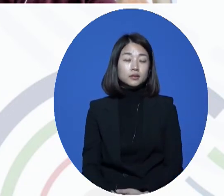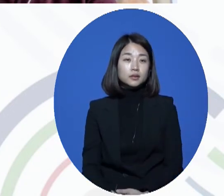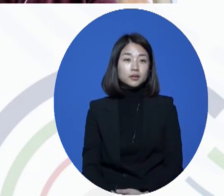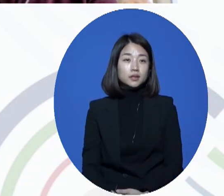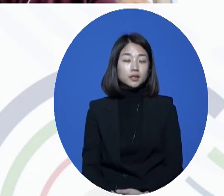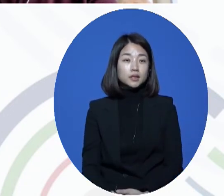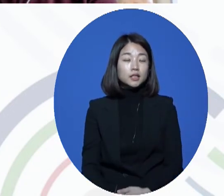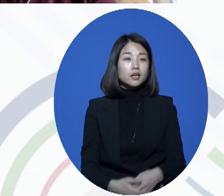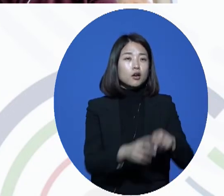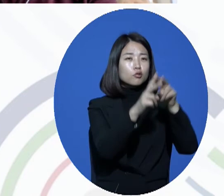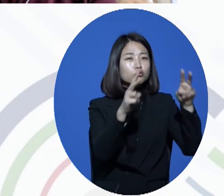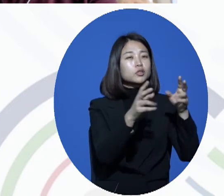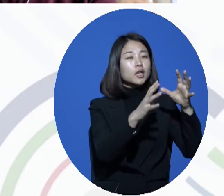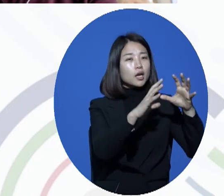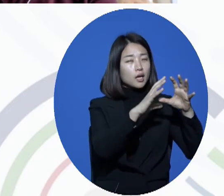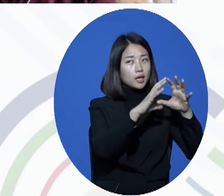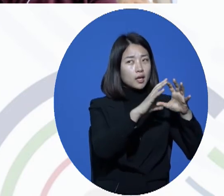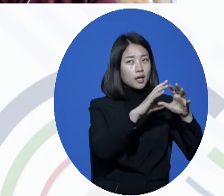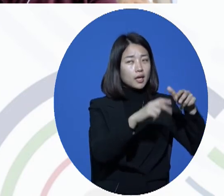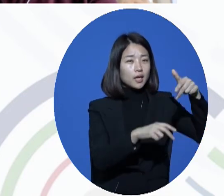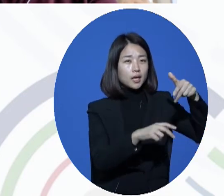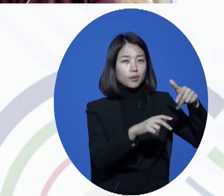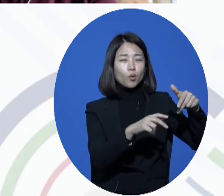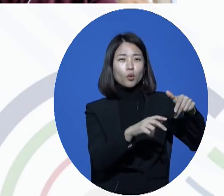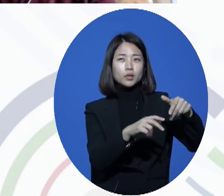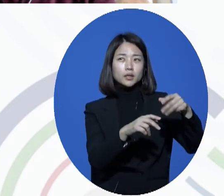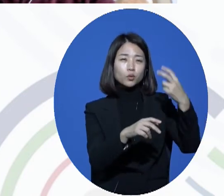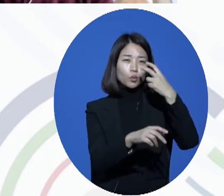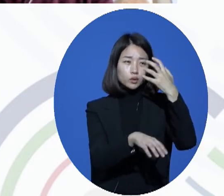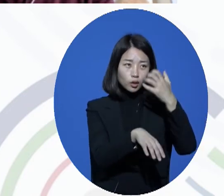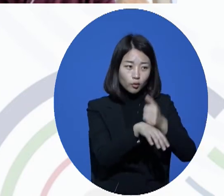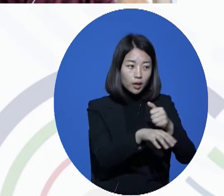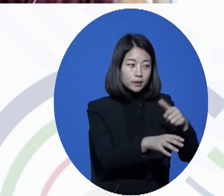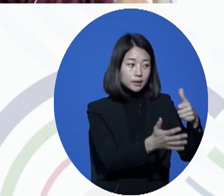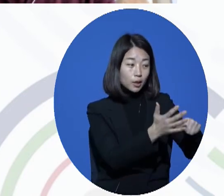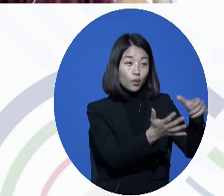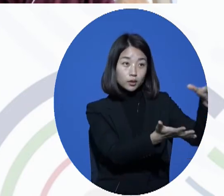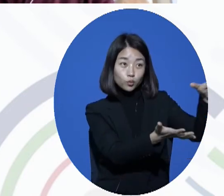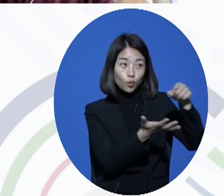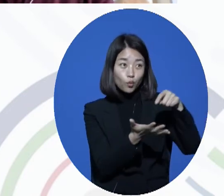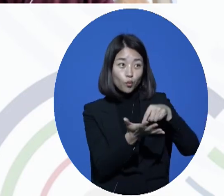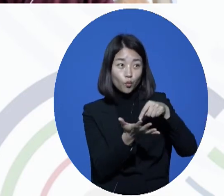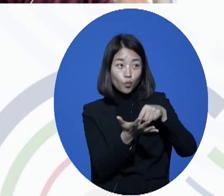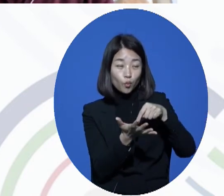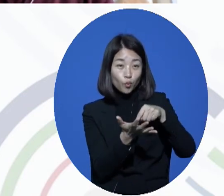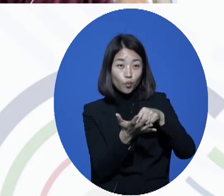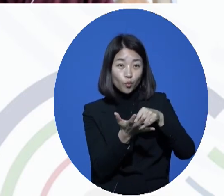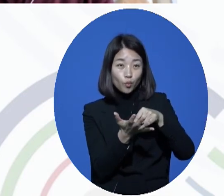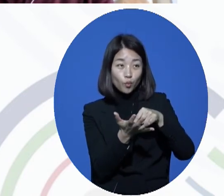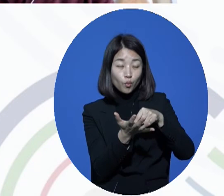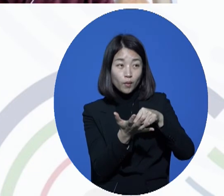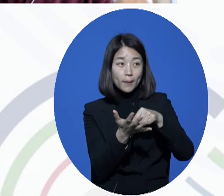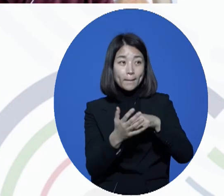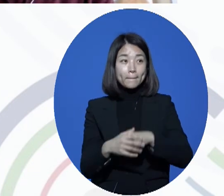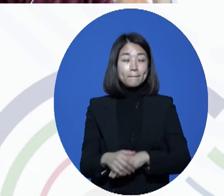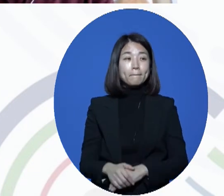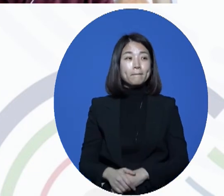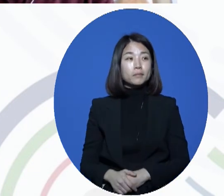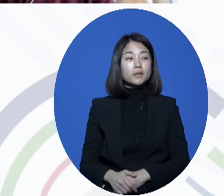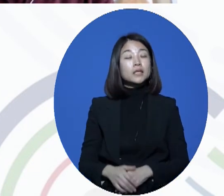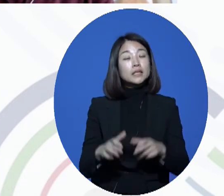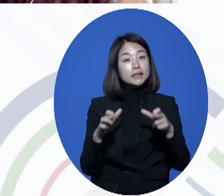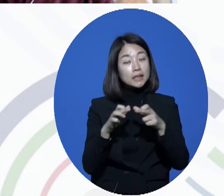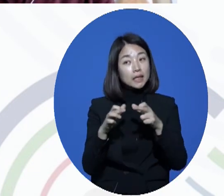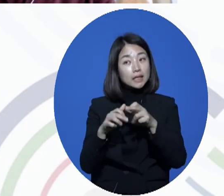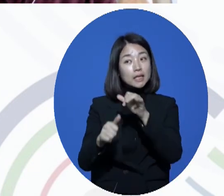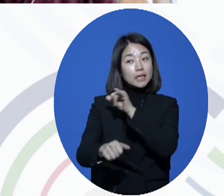국제기구나 단체들이 앞으로 이 조사에서 나온 팬데믹 시국에 나타난